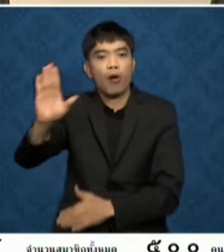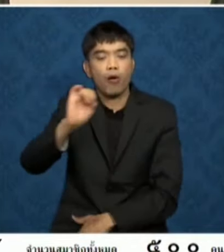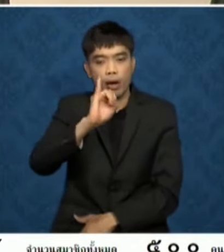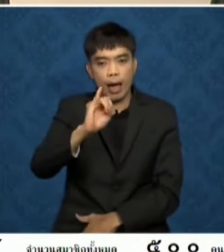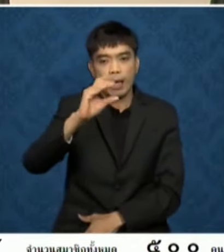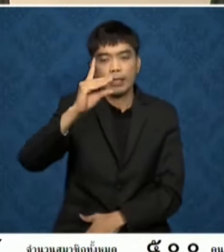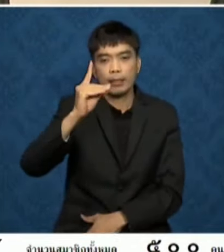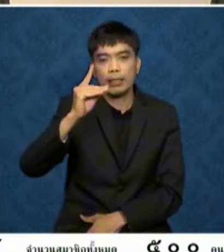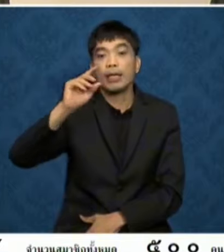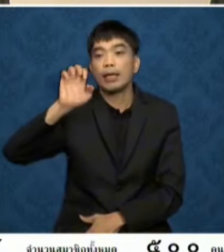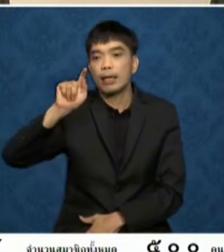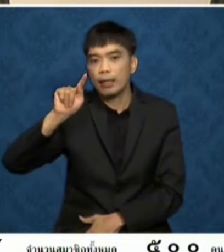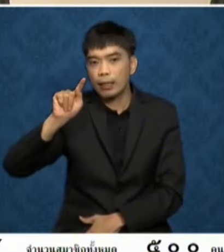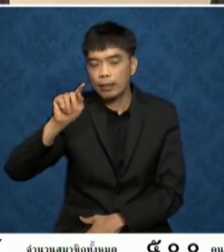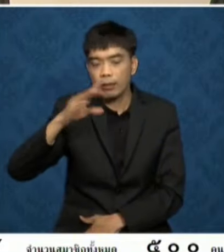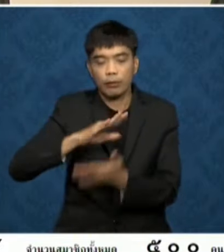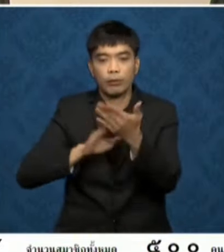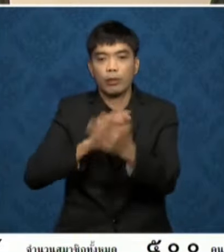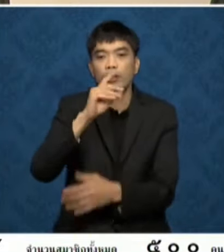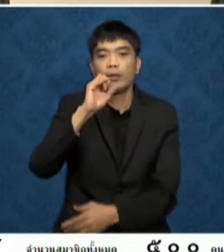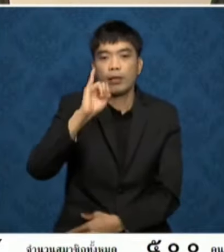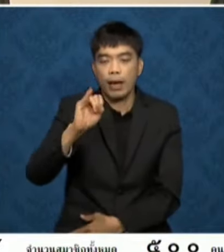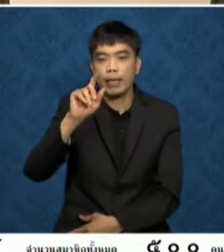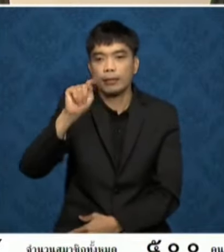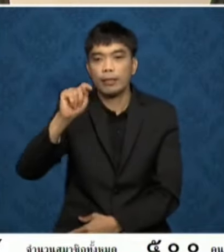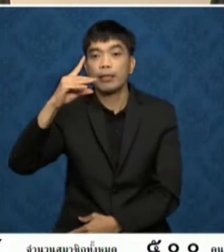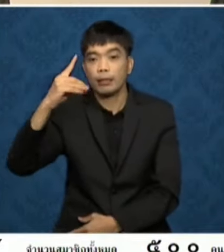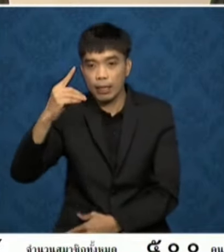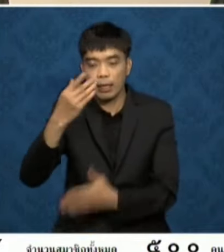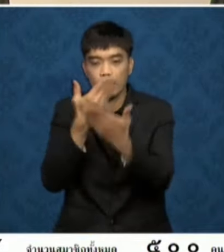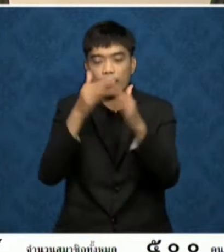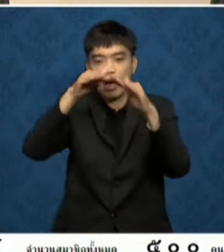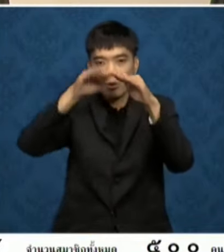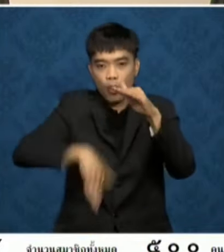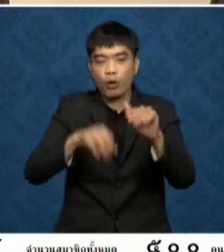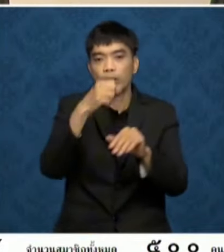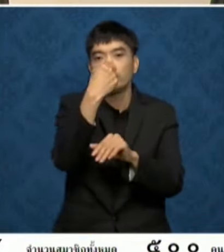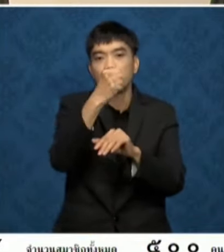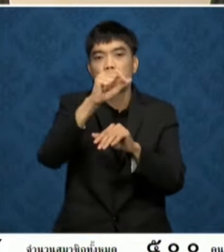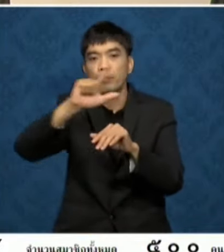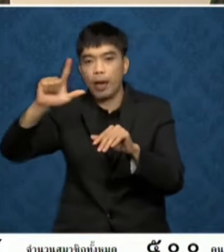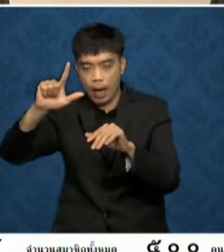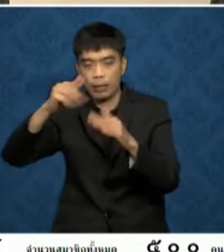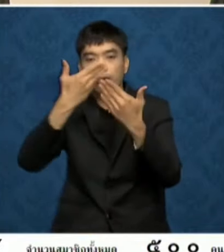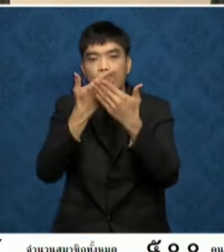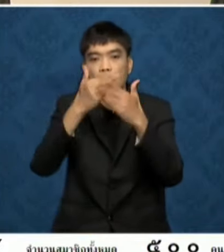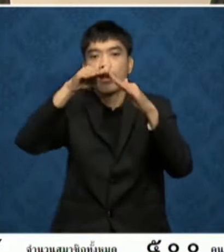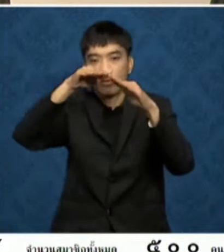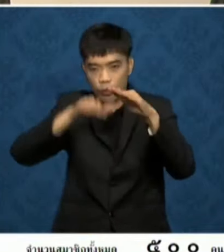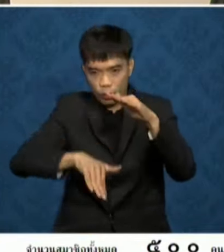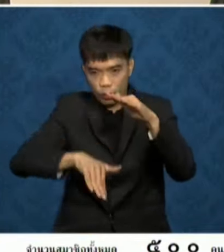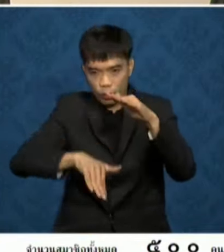น10ล้านบาทนะคะก็นี่เป็นเหตุผลนะคะของการปรับลดงบประมาณในส่วนนี้ลงซึ่งดิฉันก็ยืนยันนะคะว่าการ